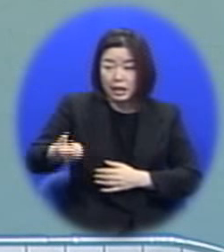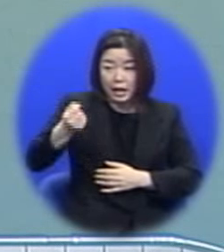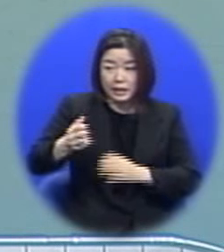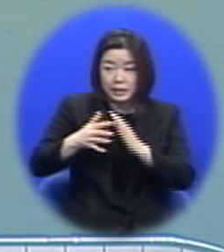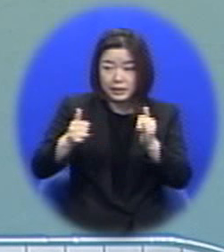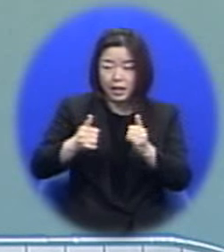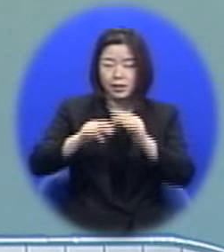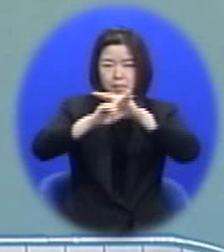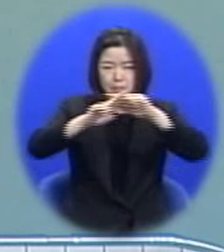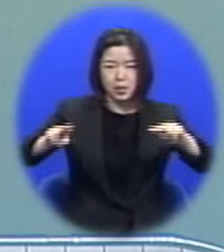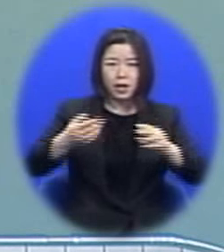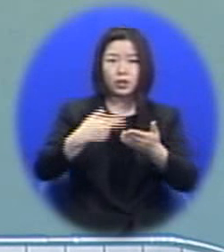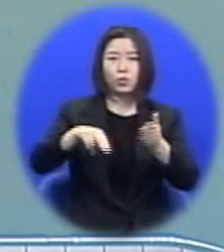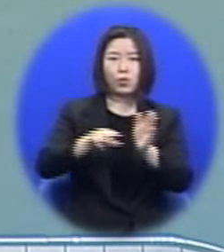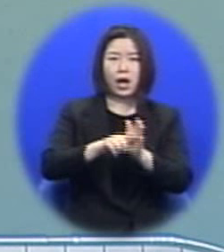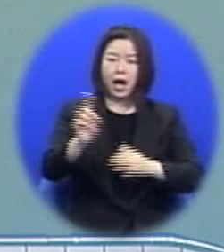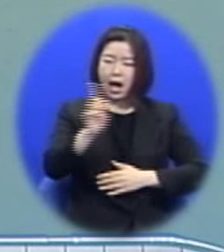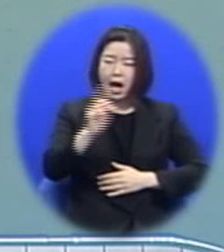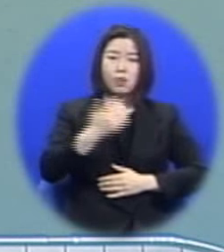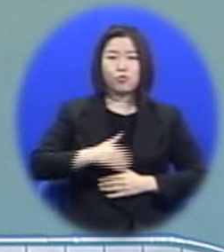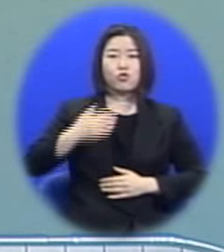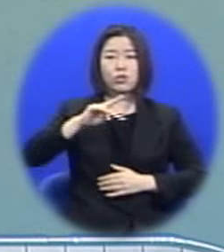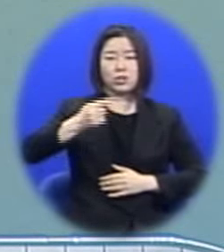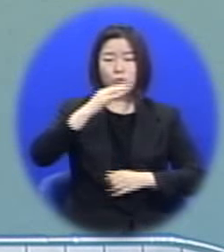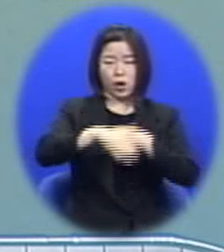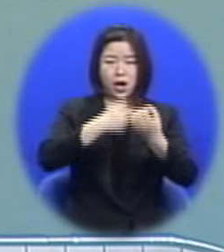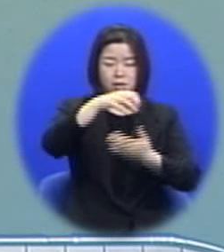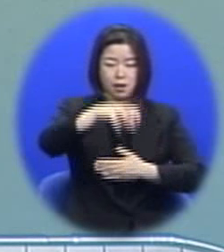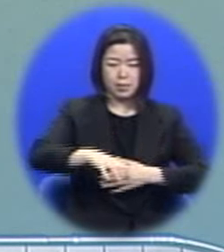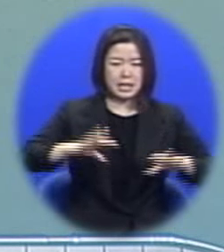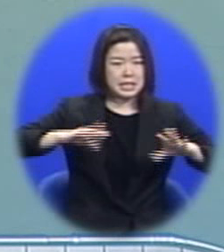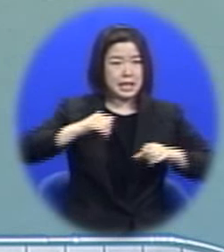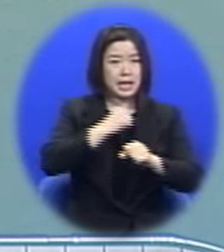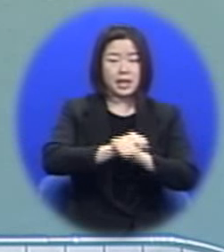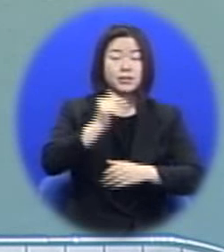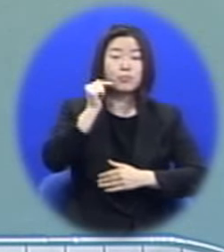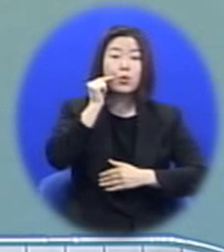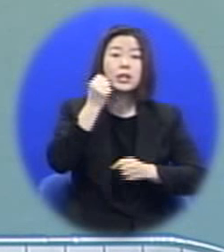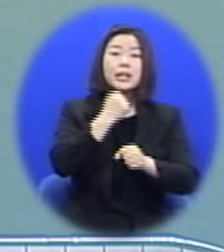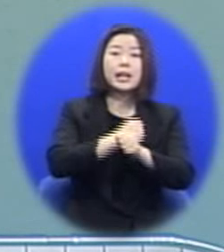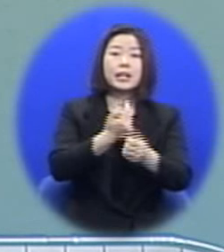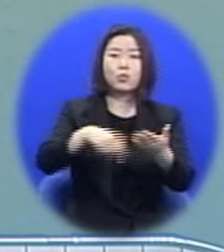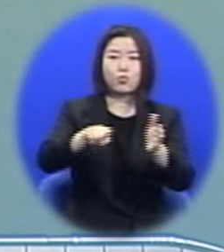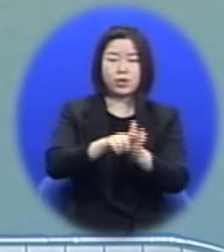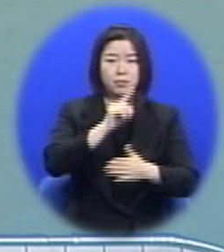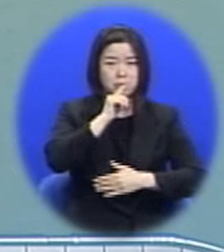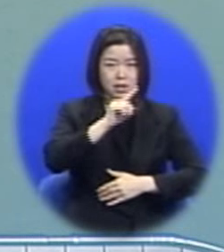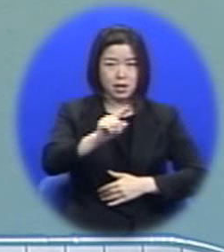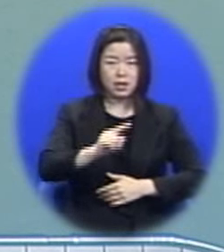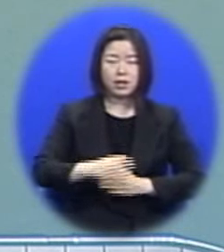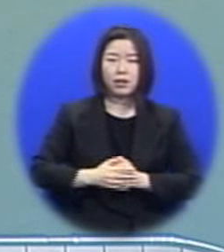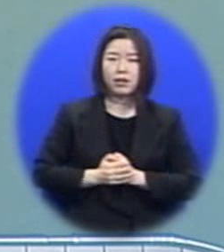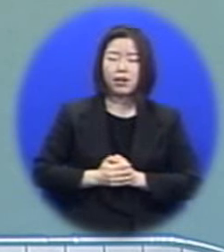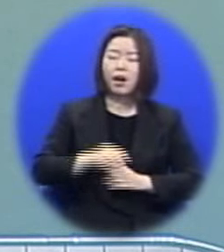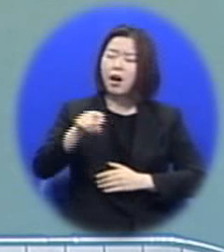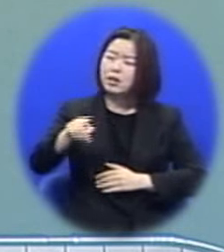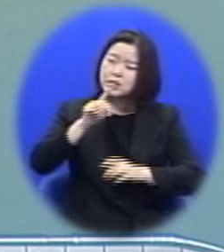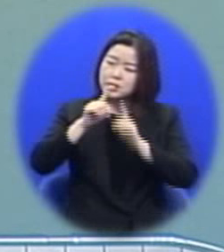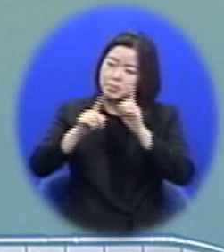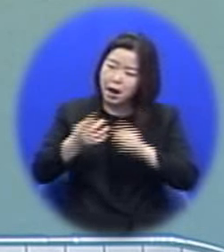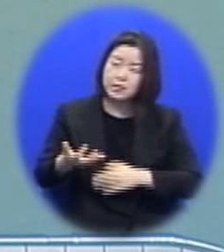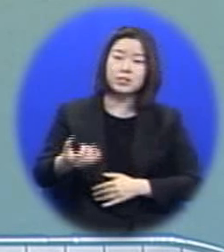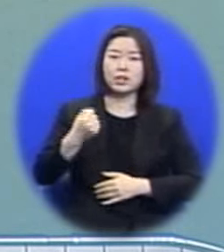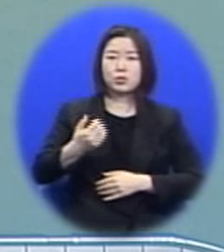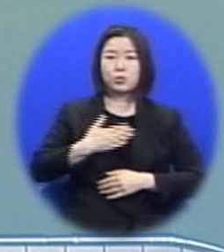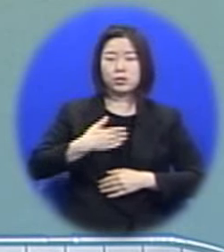하시나니 이는 아무 육체도 하나님 앞에서 자랑하지 못하게 하려 하십니다. 이 말씀으로 주님은